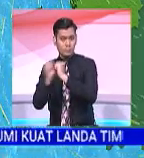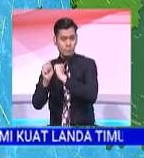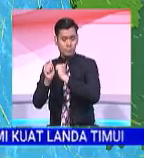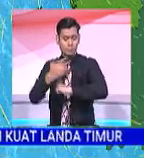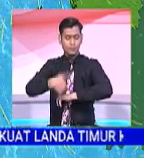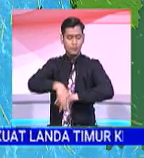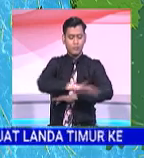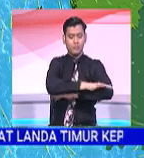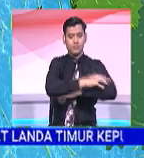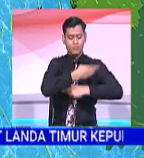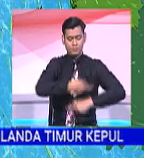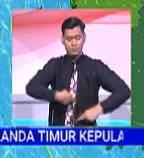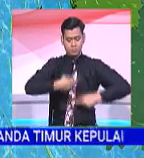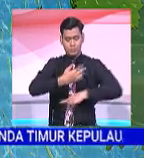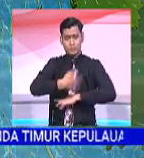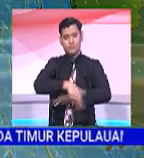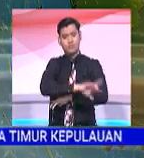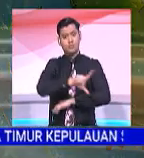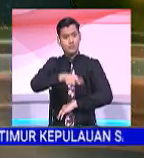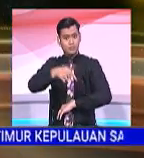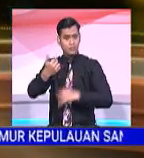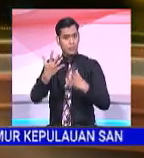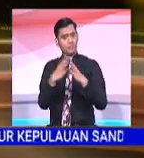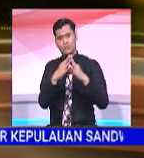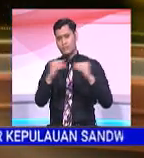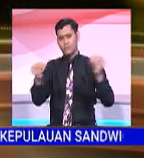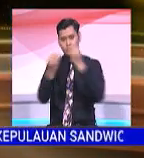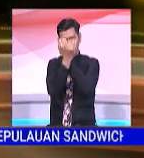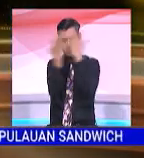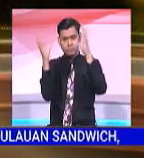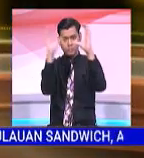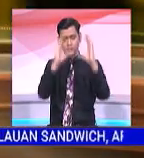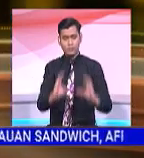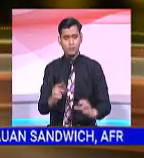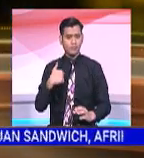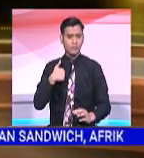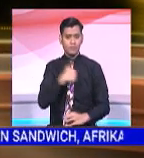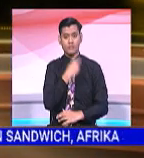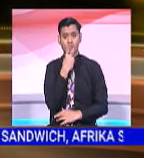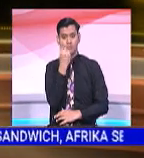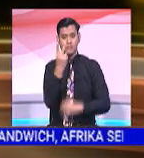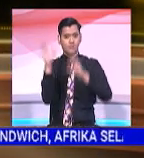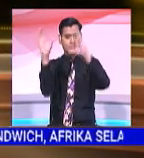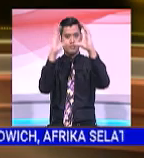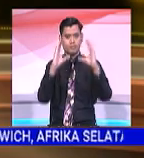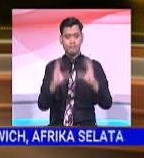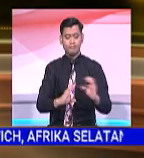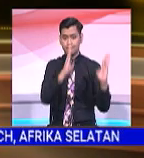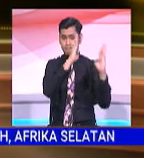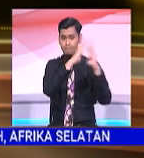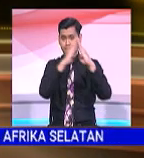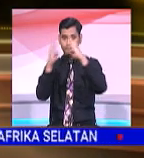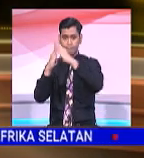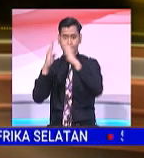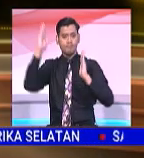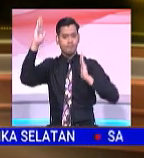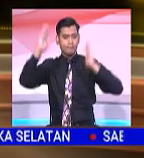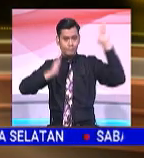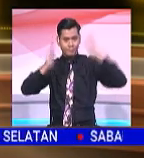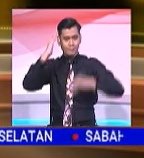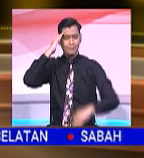lagi. Beliau menegaskan kawalan penularan pandemik termasuk pemberian vaksin dapat memberi kesan kepada